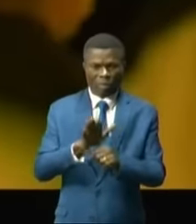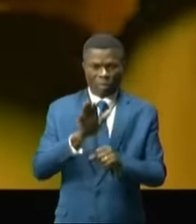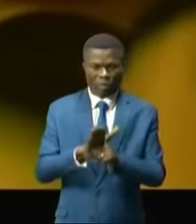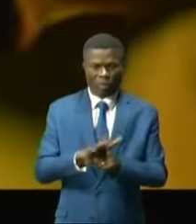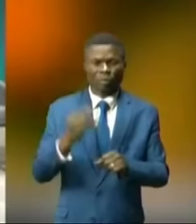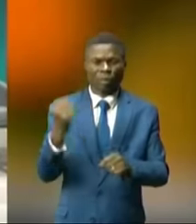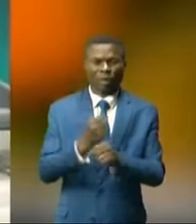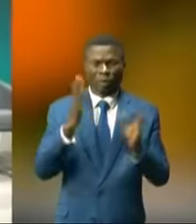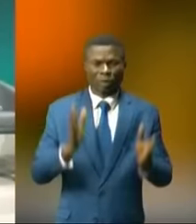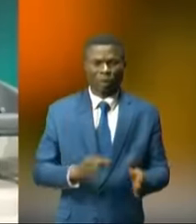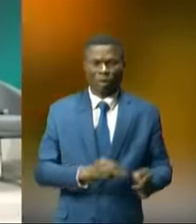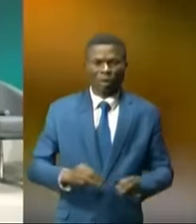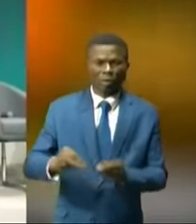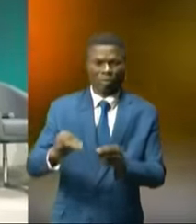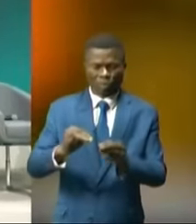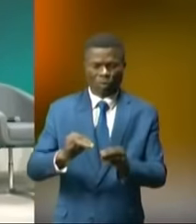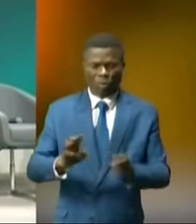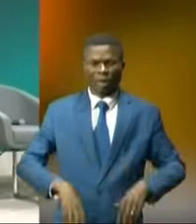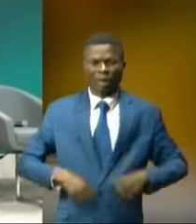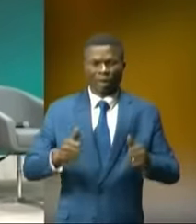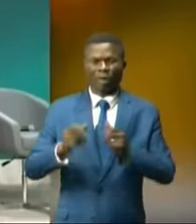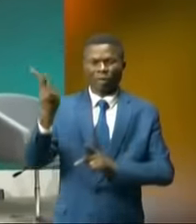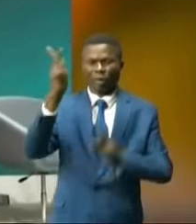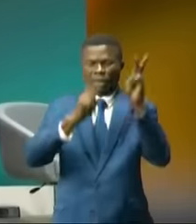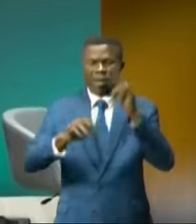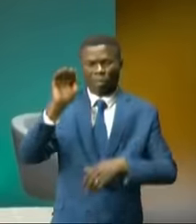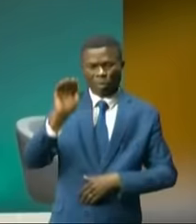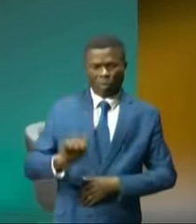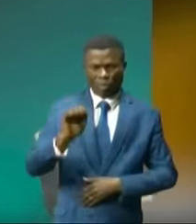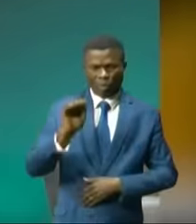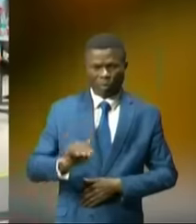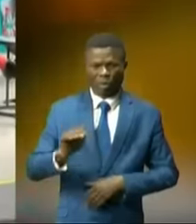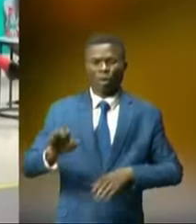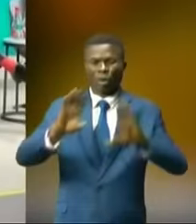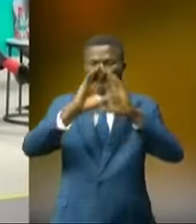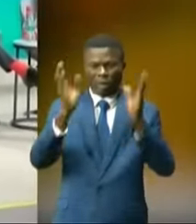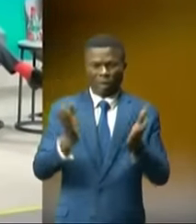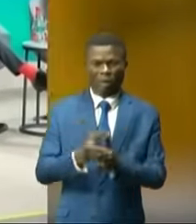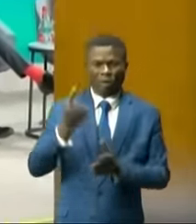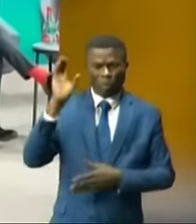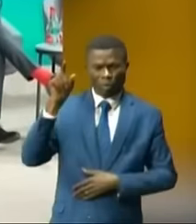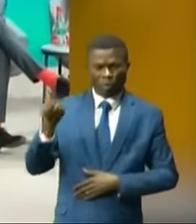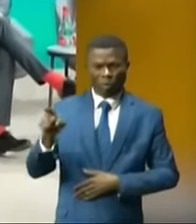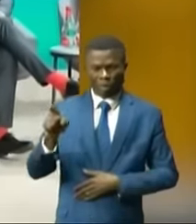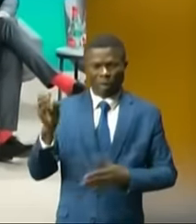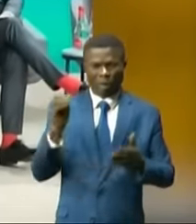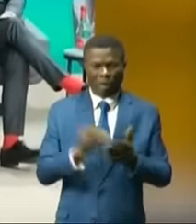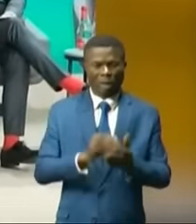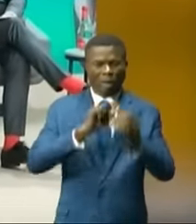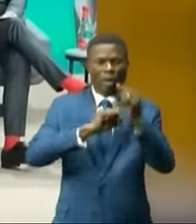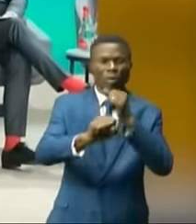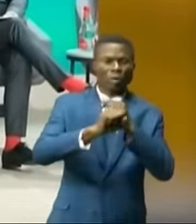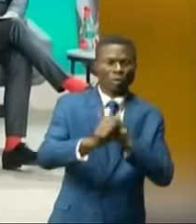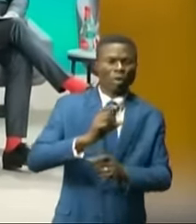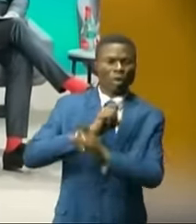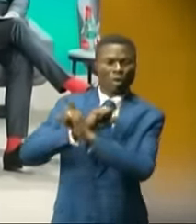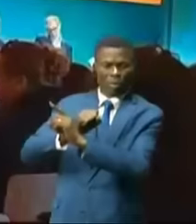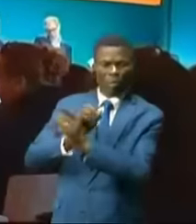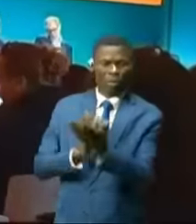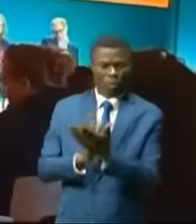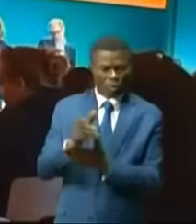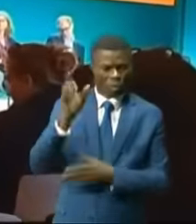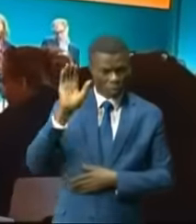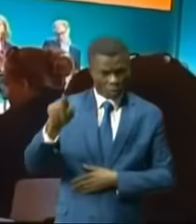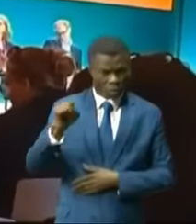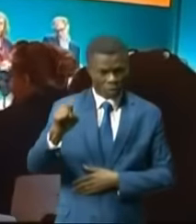les emplois et les moyens de subsistance de peuples autochtones et de communautés locales, ainsi que promouvoir et protéger leurs droits.